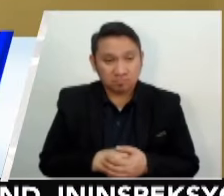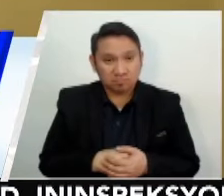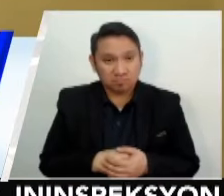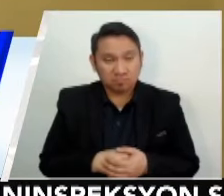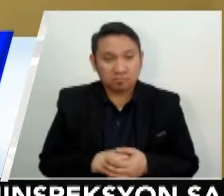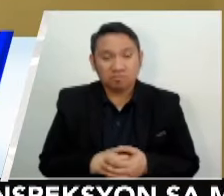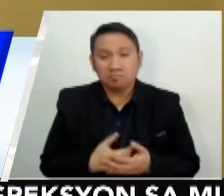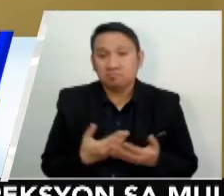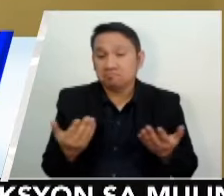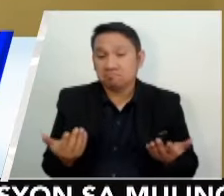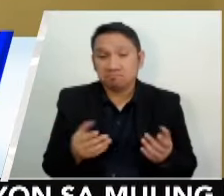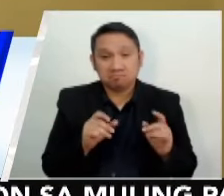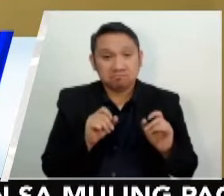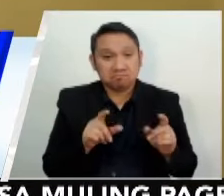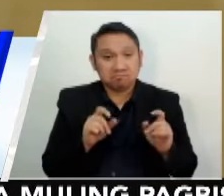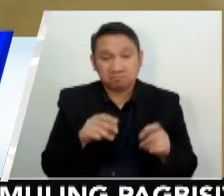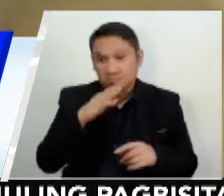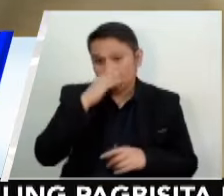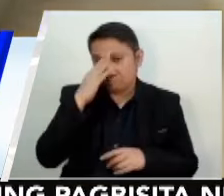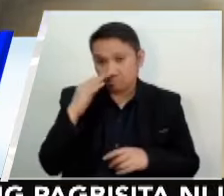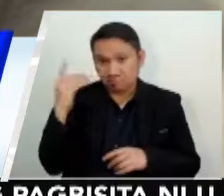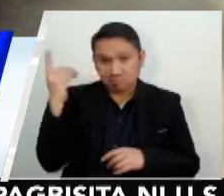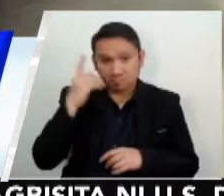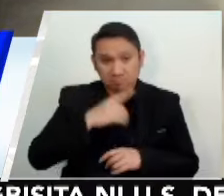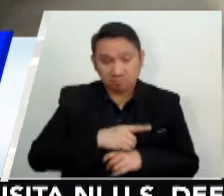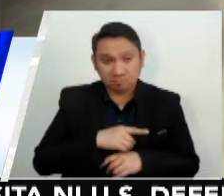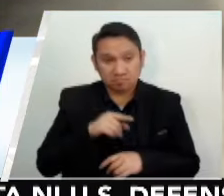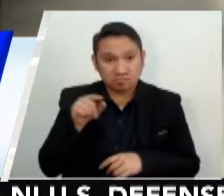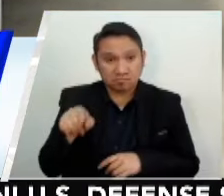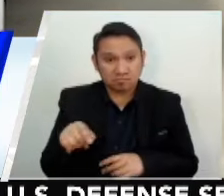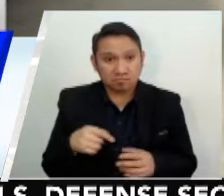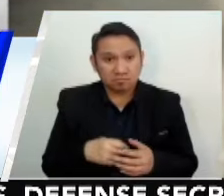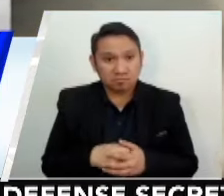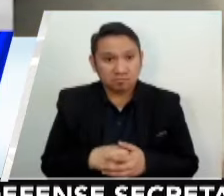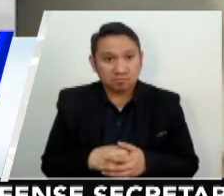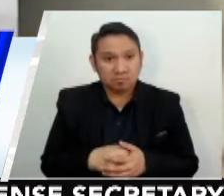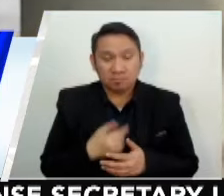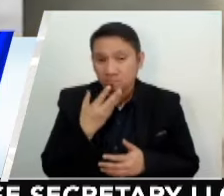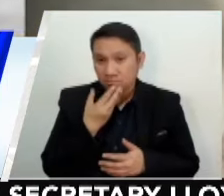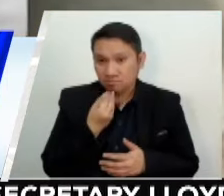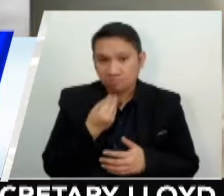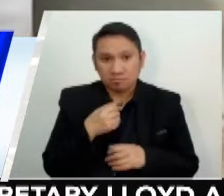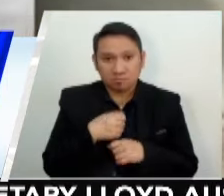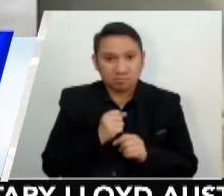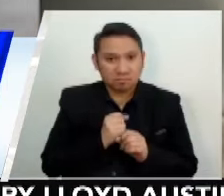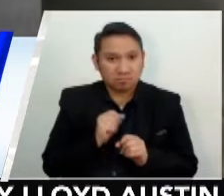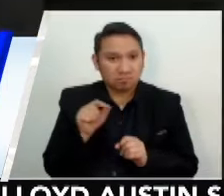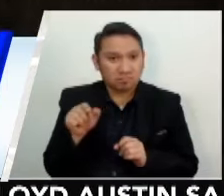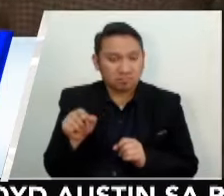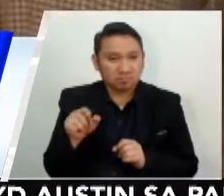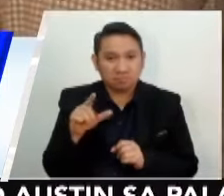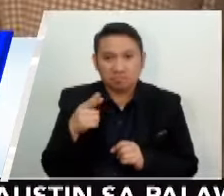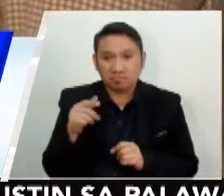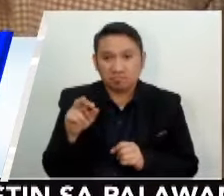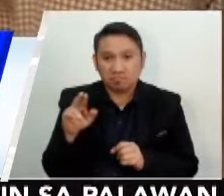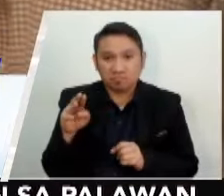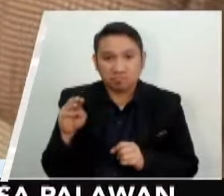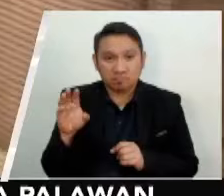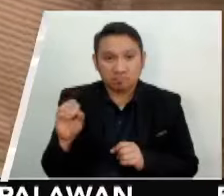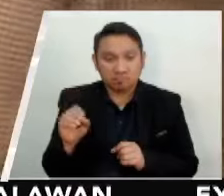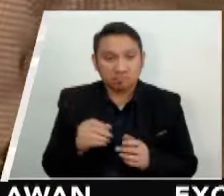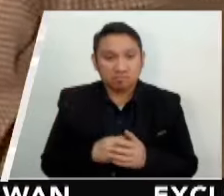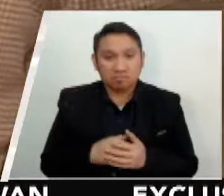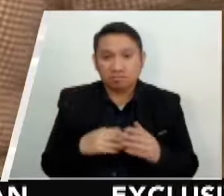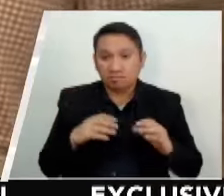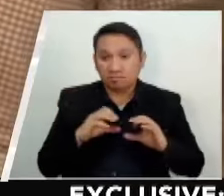sa Bonifacio Day ang Bonifacio bust na lika ng national artist na si Guillermo Tolentino. Para sa GMA